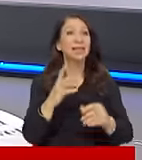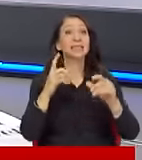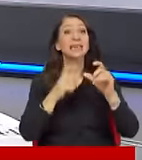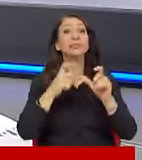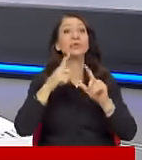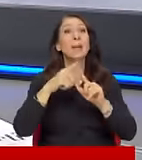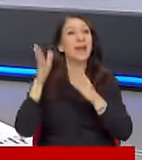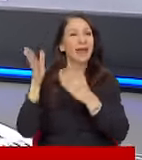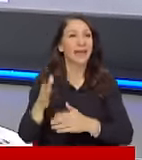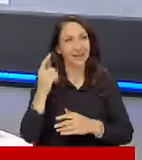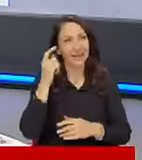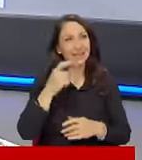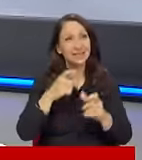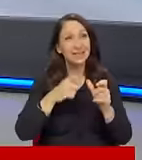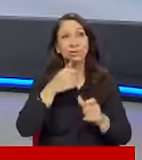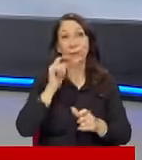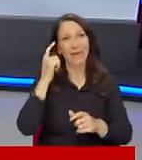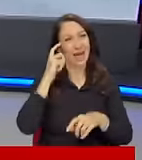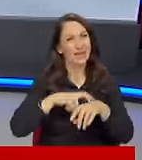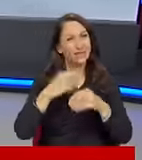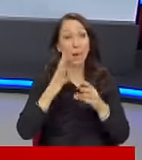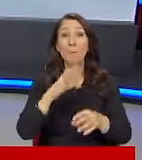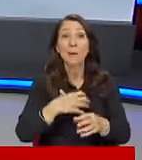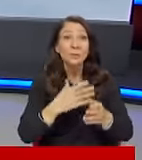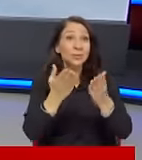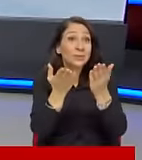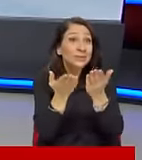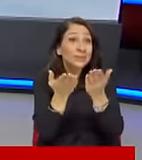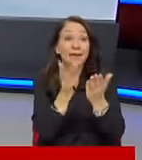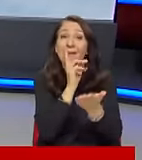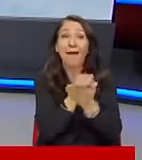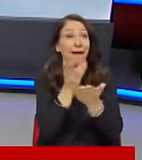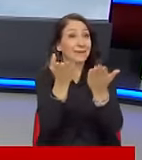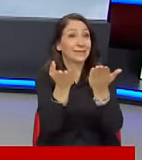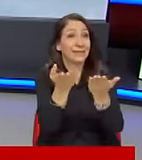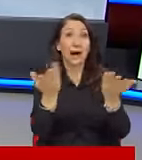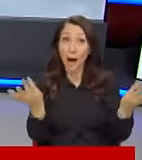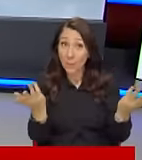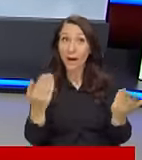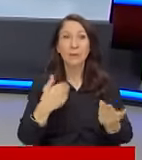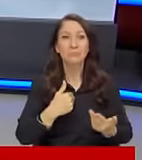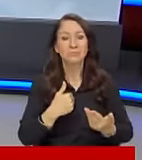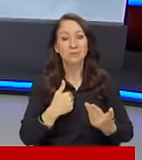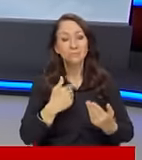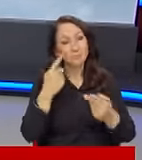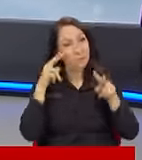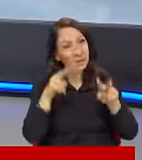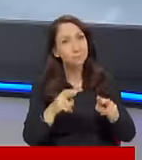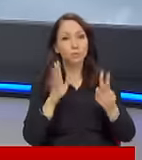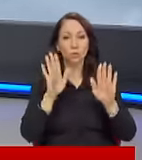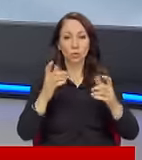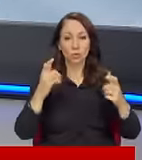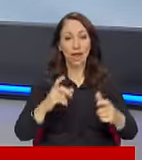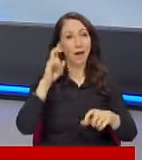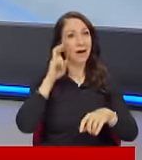Tepeli'nin hatırlattığı gibi, Selçuk abinin hatırlattığı gibi, patron sizsiniz, kararı siz vereceksiniz. Ama bizim yaklaşımımızda, durduğumuz